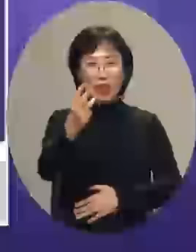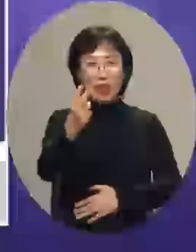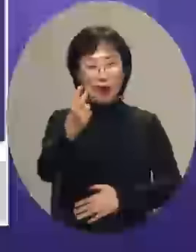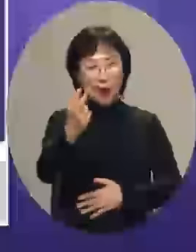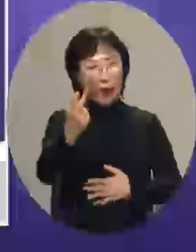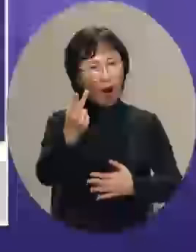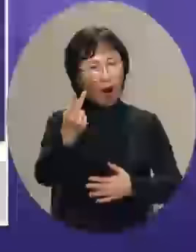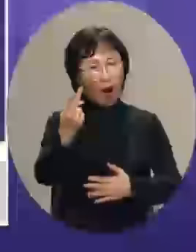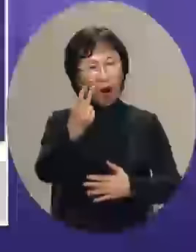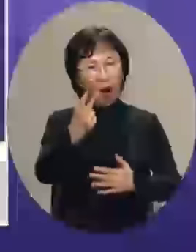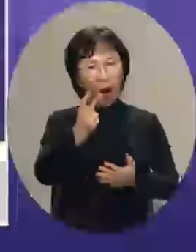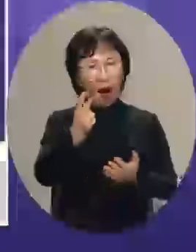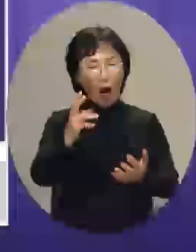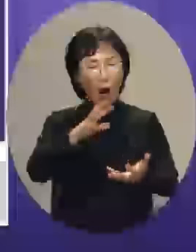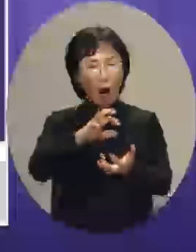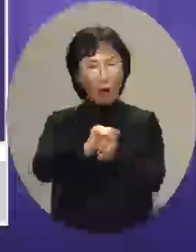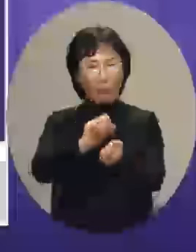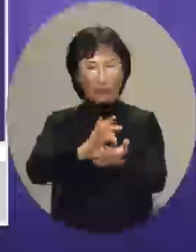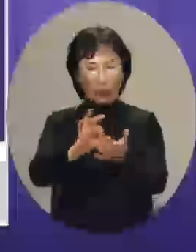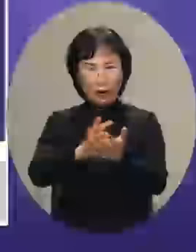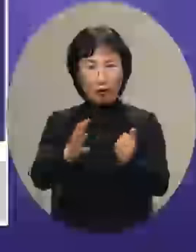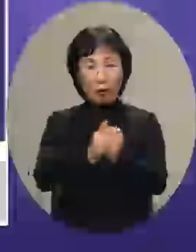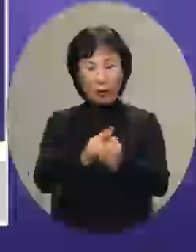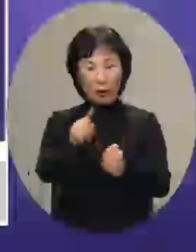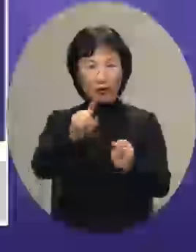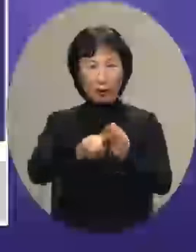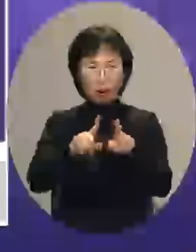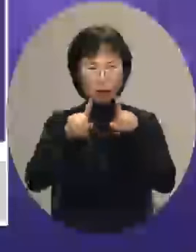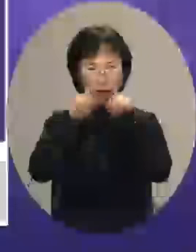어떻게 이런 일이 있을 몰아쓰기 수 있죠? 의혹이 제기됐지만 저는